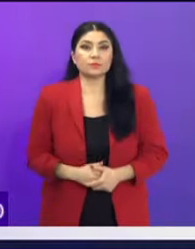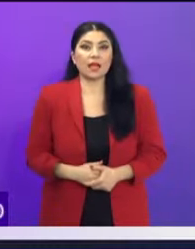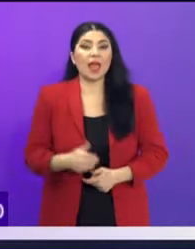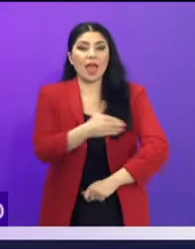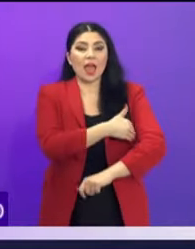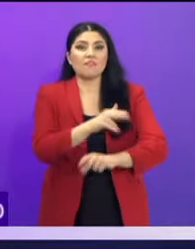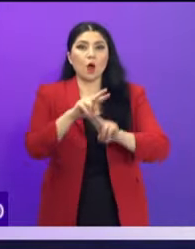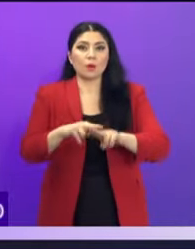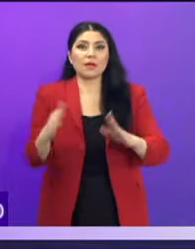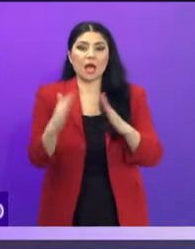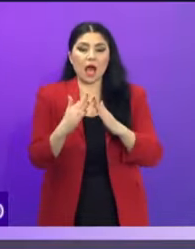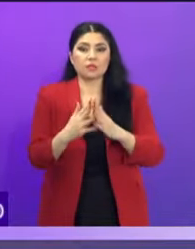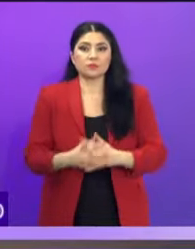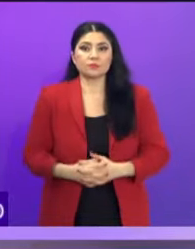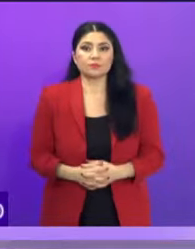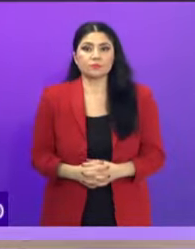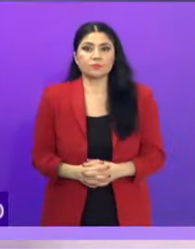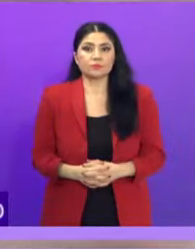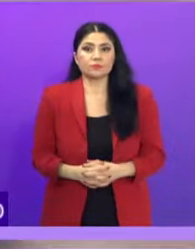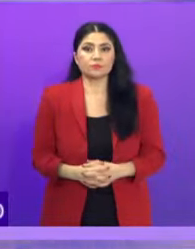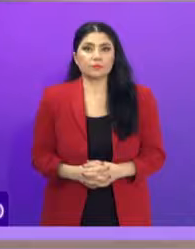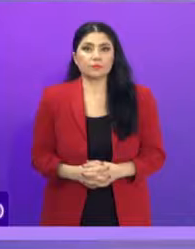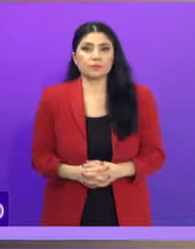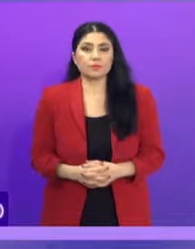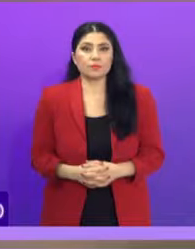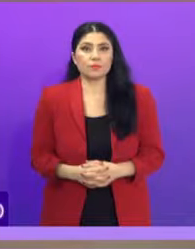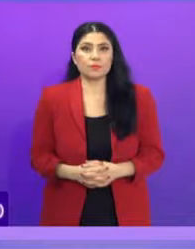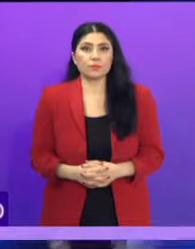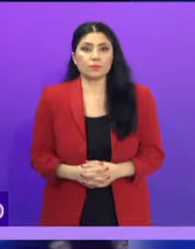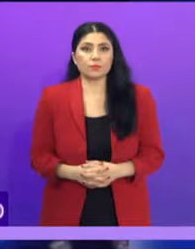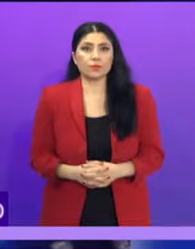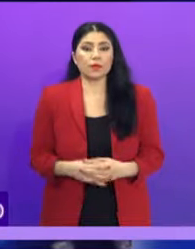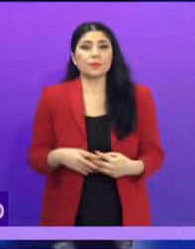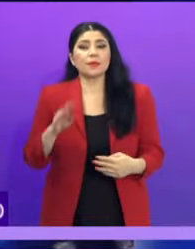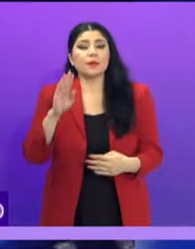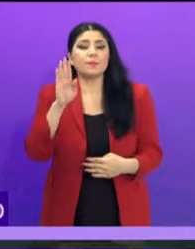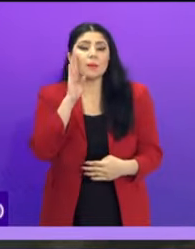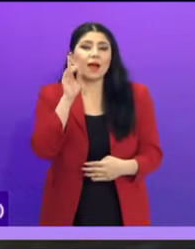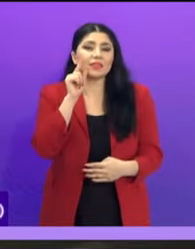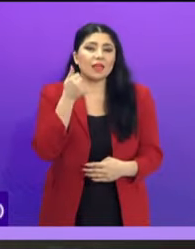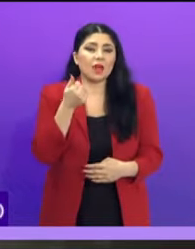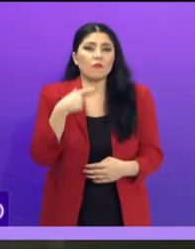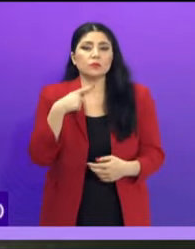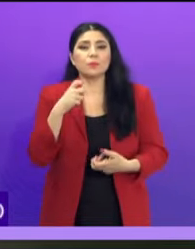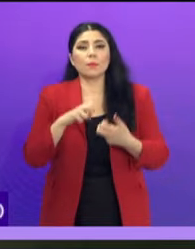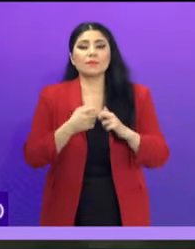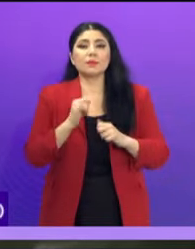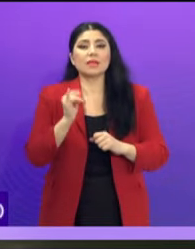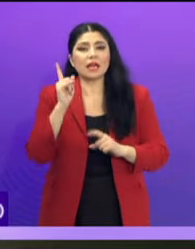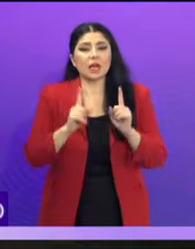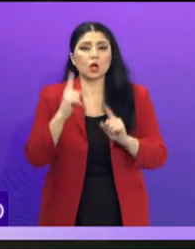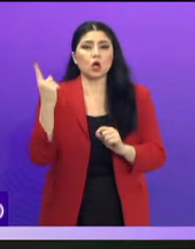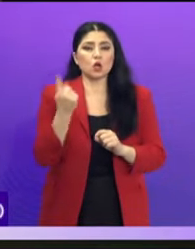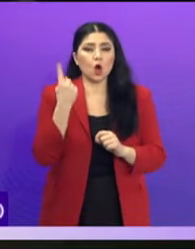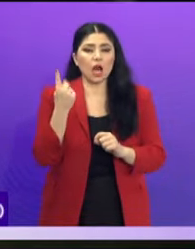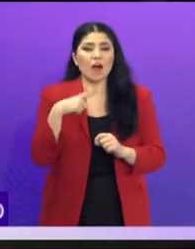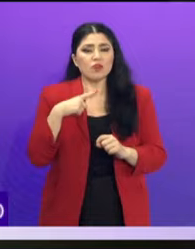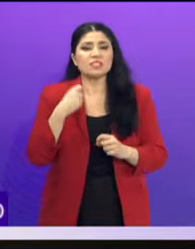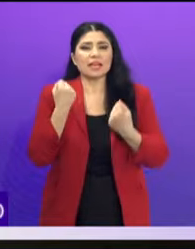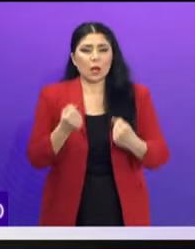elevii au rămas acasă. A fost mai puțină bătaie de cap pentru părinți în această dimineață, chiar dacă și în oraș a fost